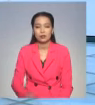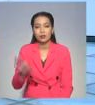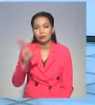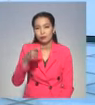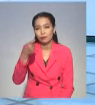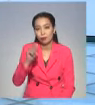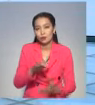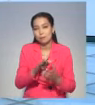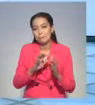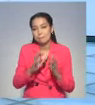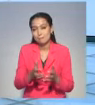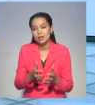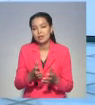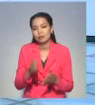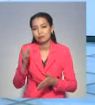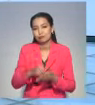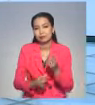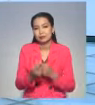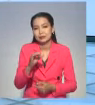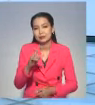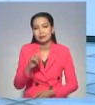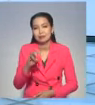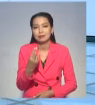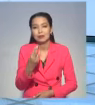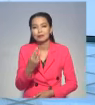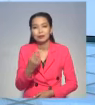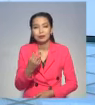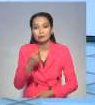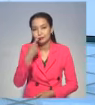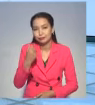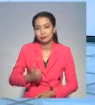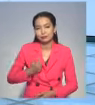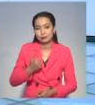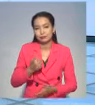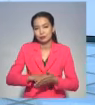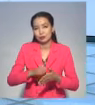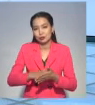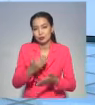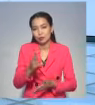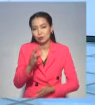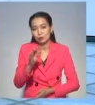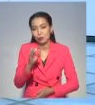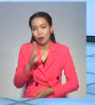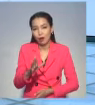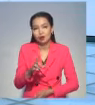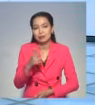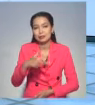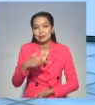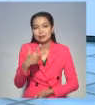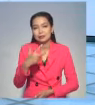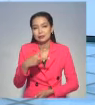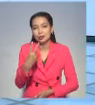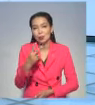Все войны мира происходят из-за национального высокомерия. Такое мнение выразил Касым-Жомарт Токаев на 32-й сессии АНК. К